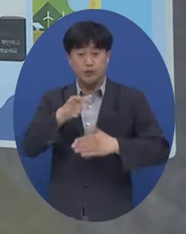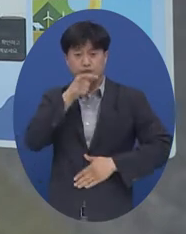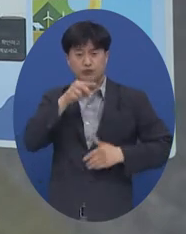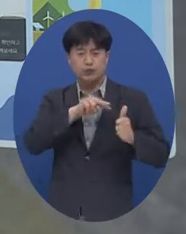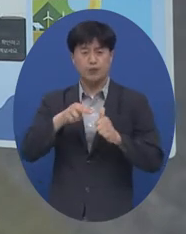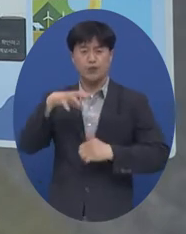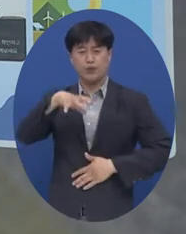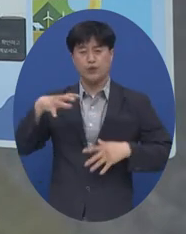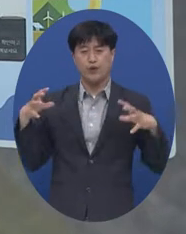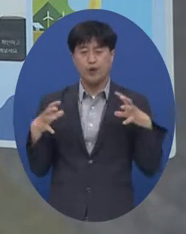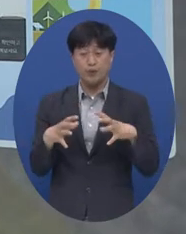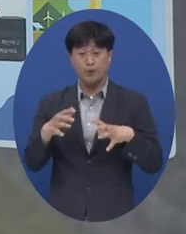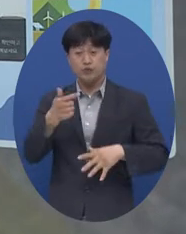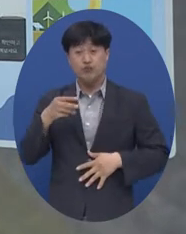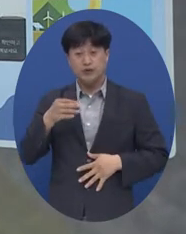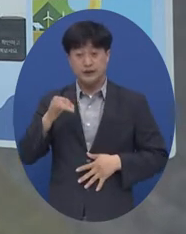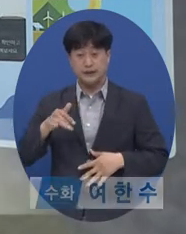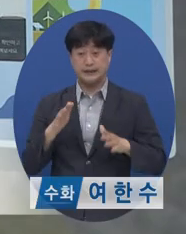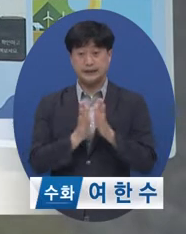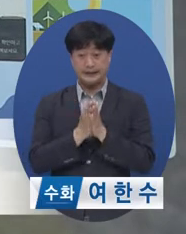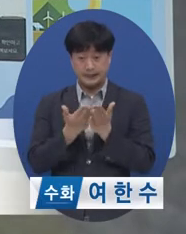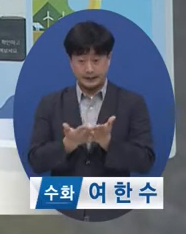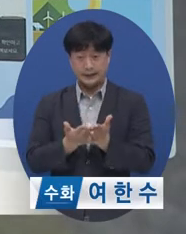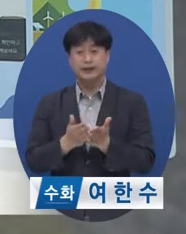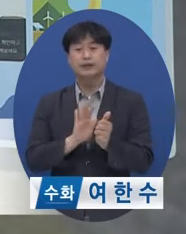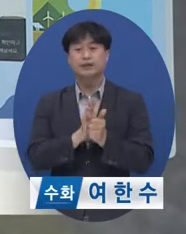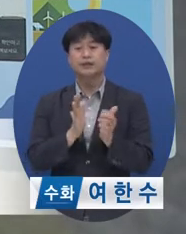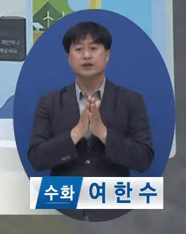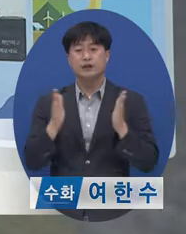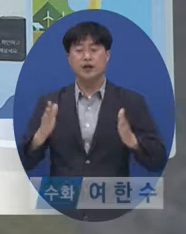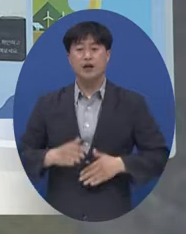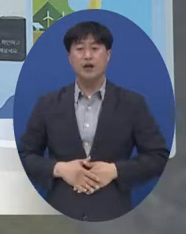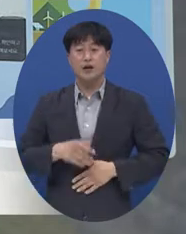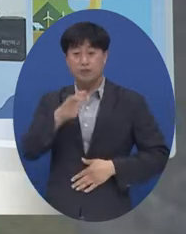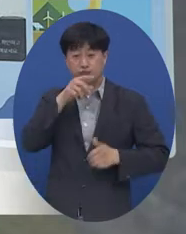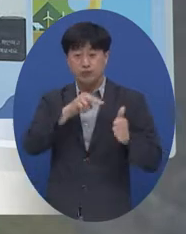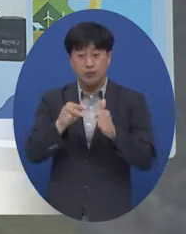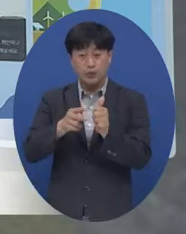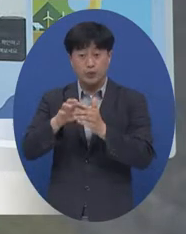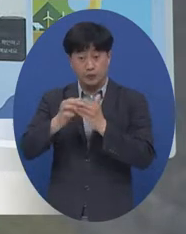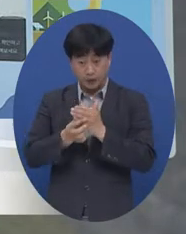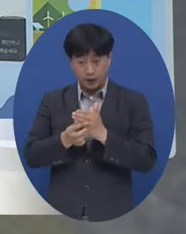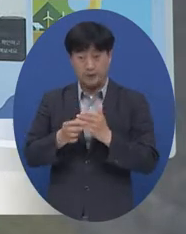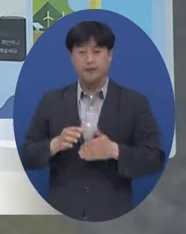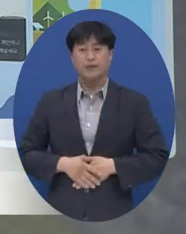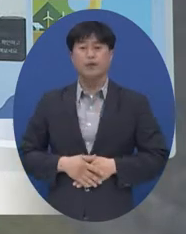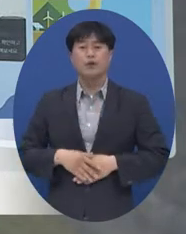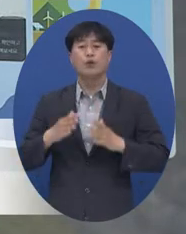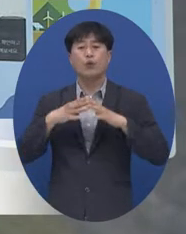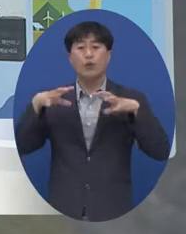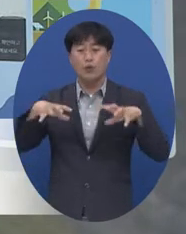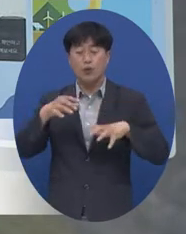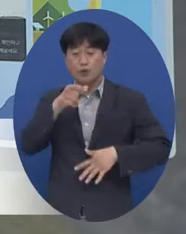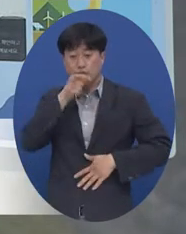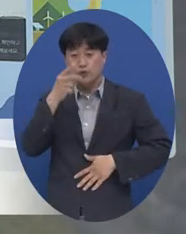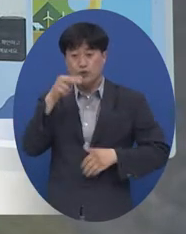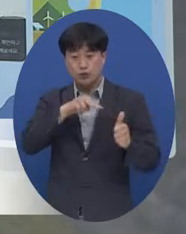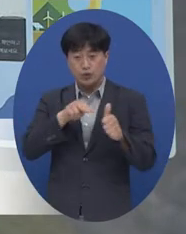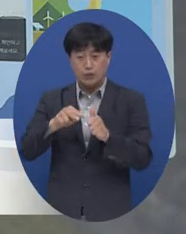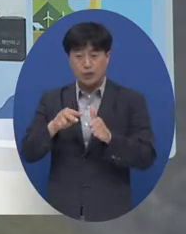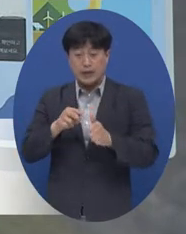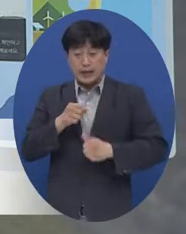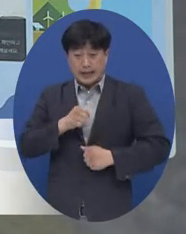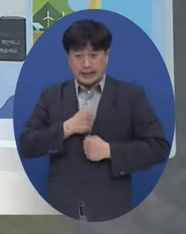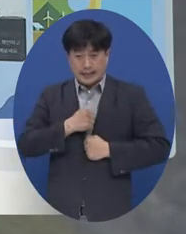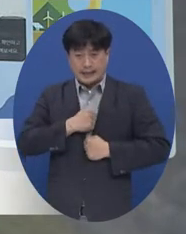생활 속물 정보를 한 곳에 모아놓은 누리집이 서비스를 시작했습니다. 경기도 물정보 시스템인데요. 우리 동네 수질